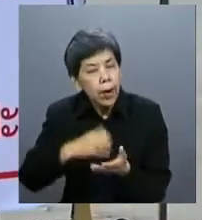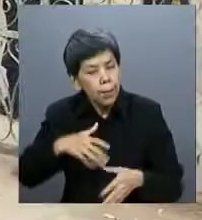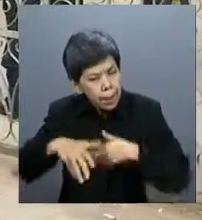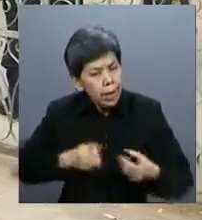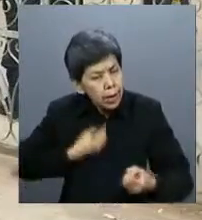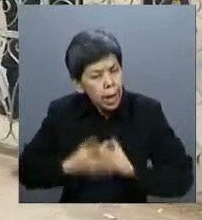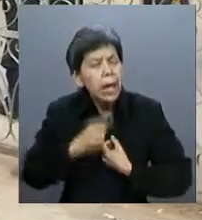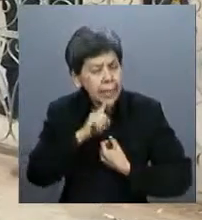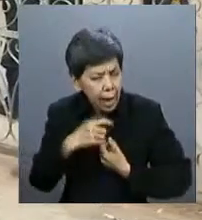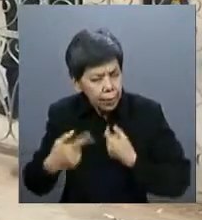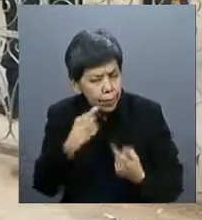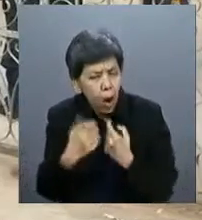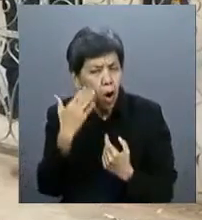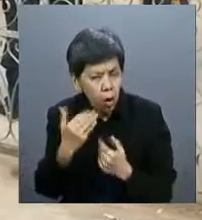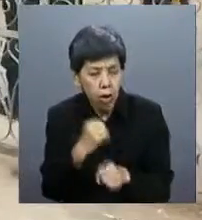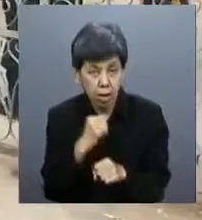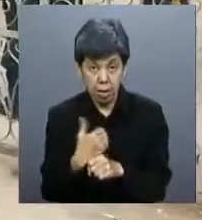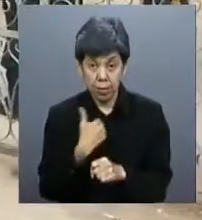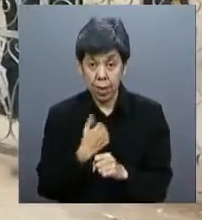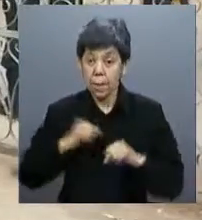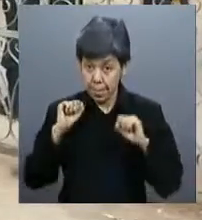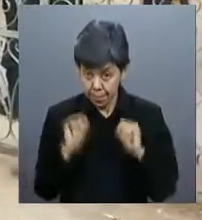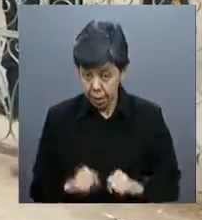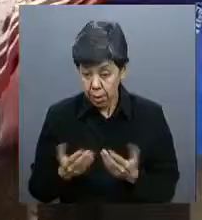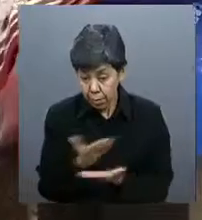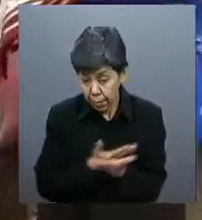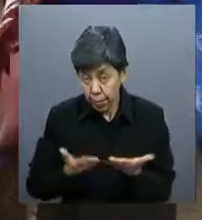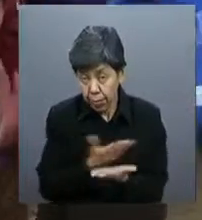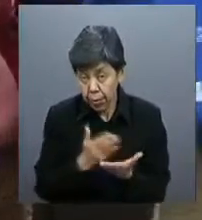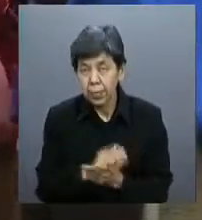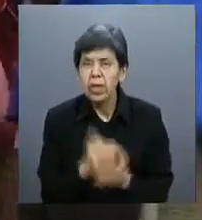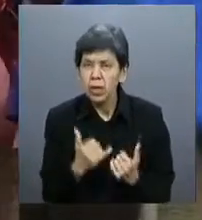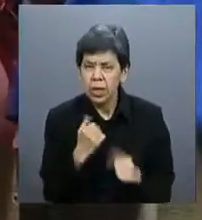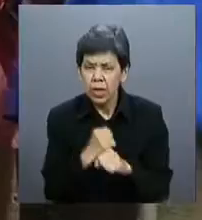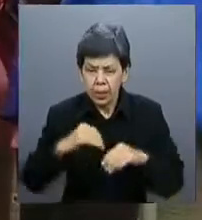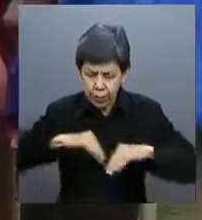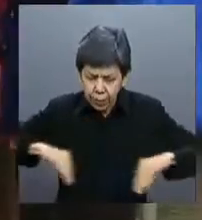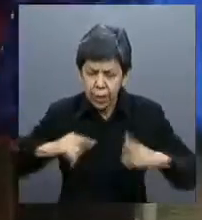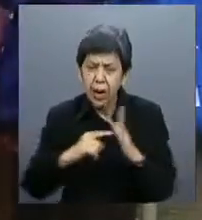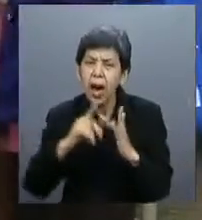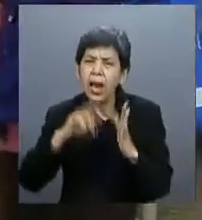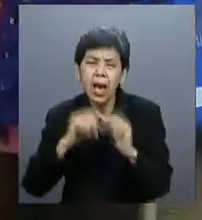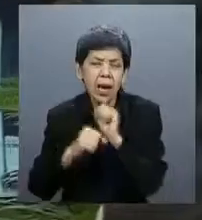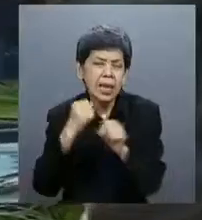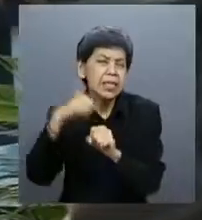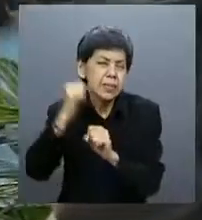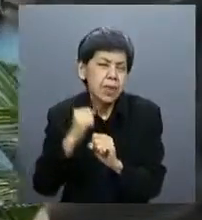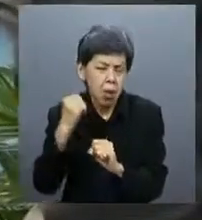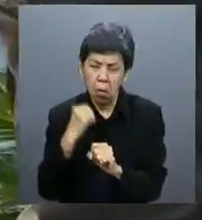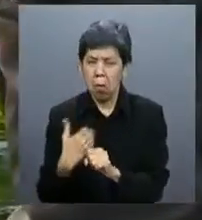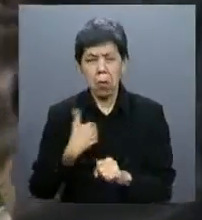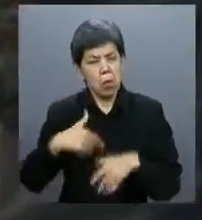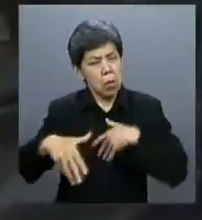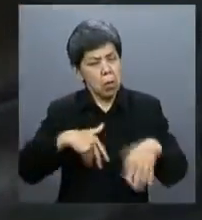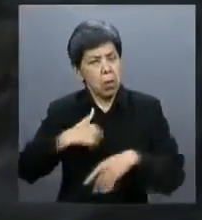คิดเห็นจากชาวบ้านในพื้นที่ก่อนจะมีการลงมติพิจารณาเนื่องจากการทำเหมืองแร่ในช่วง10ปีที่ผ่านมาช